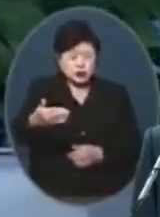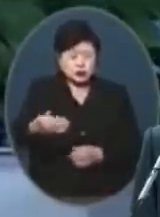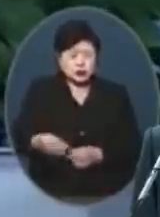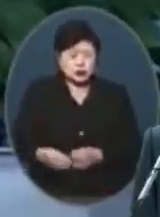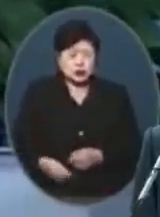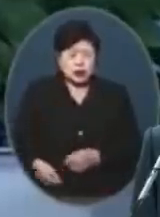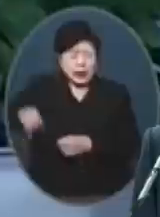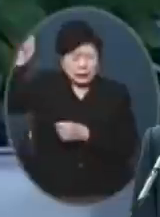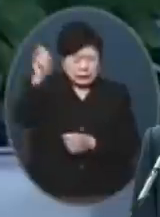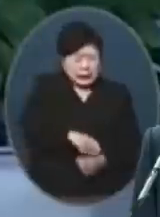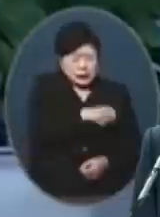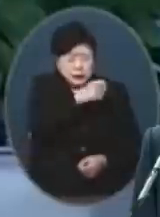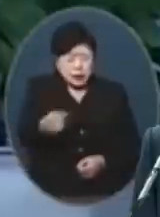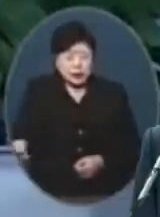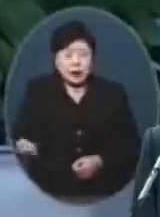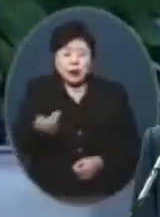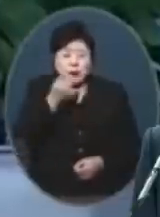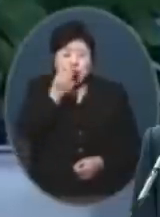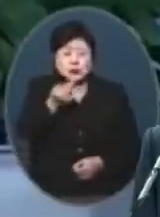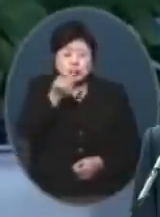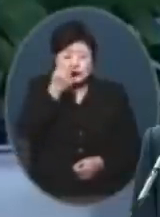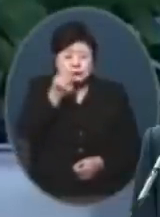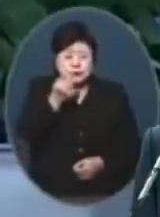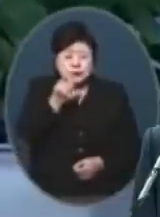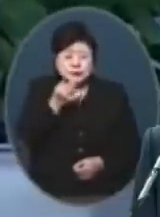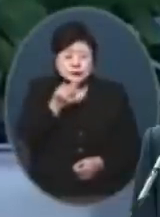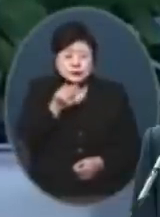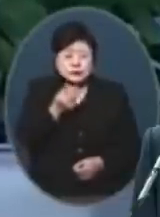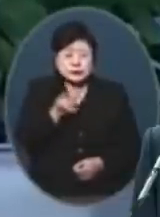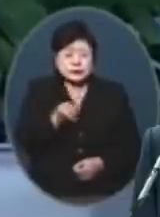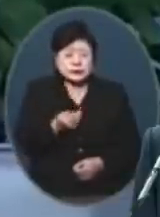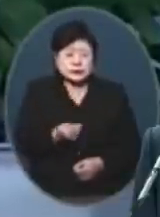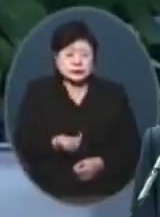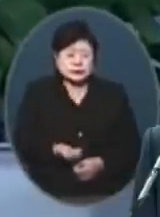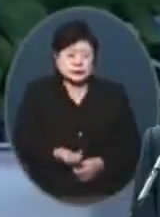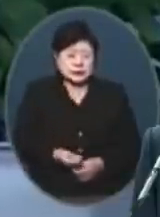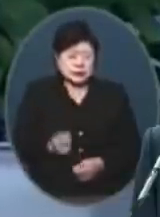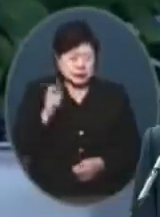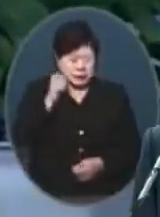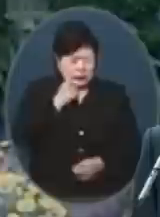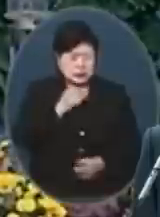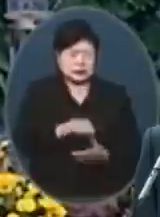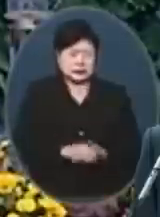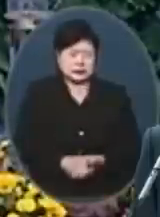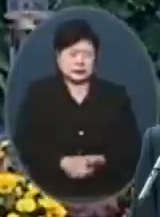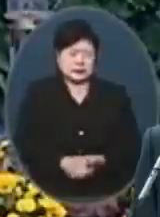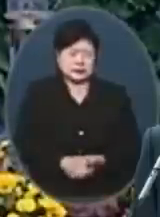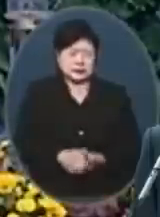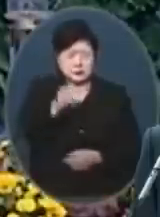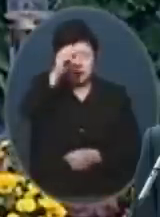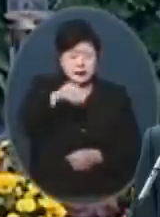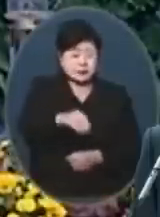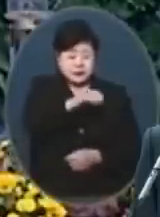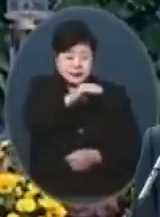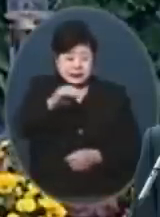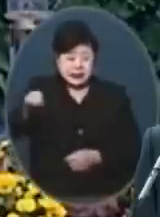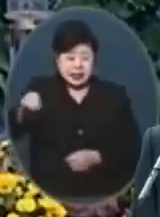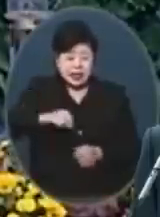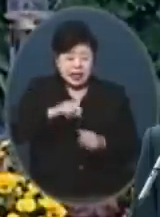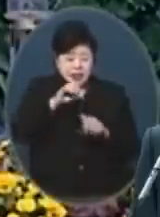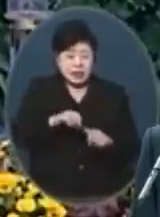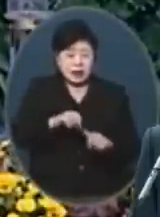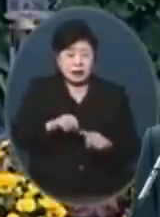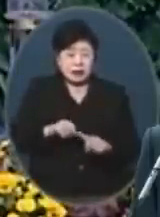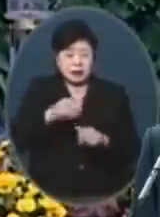때리면 목숨을 걸 수 있다고 말합니다. 십자가 형을